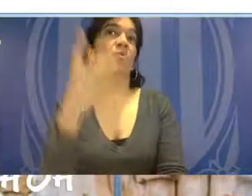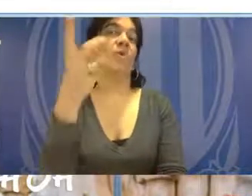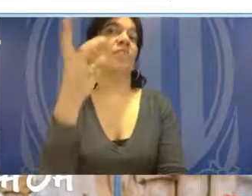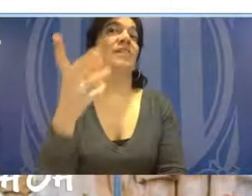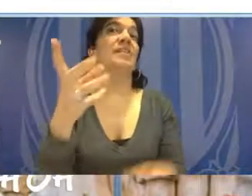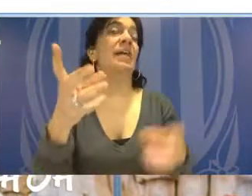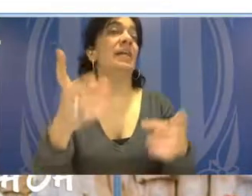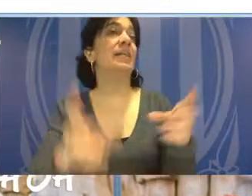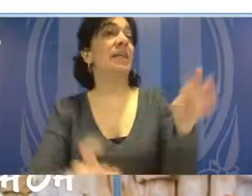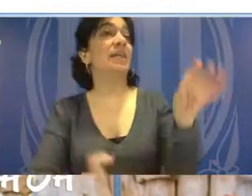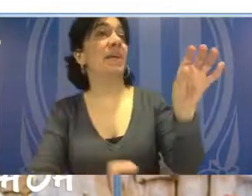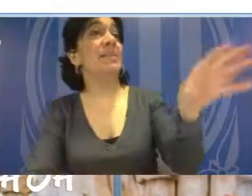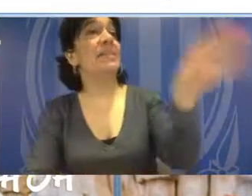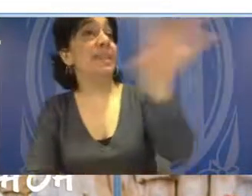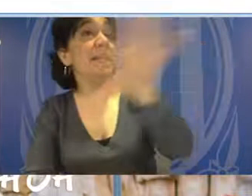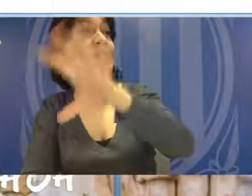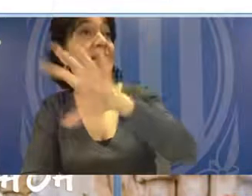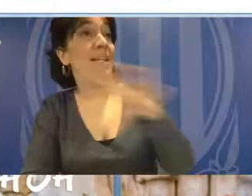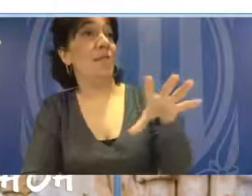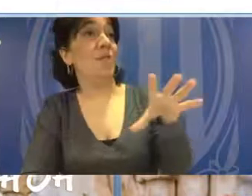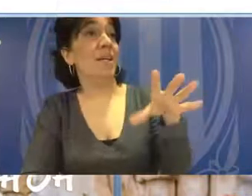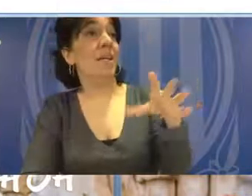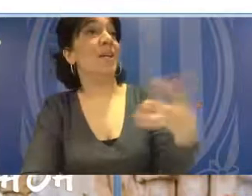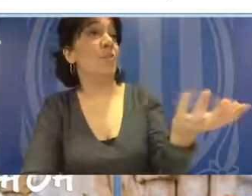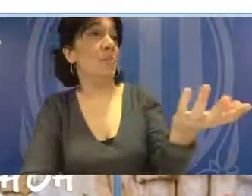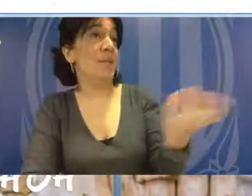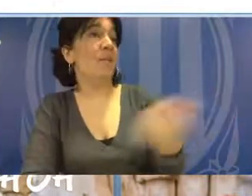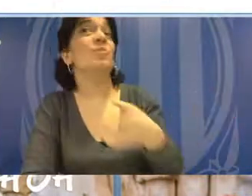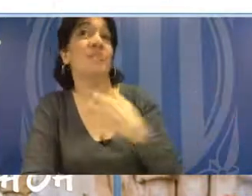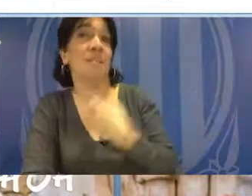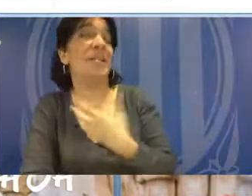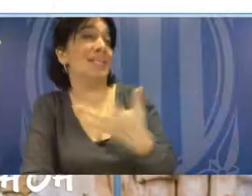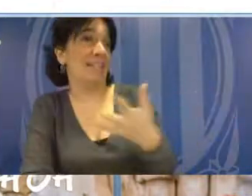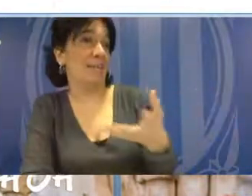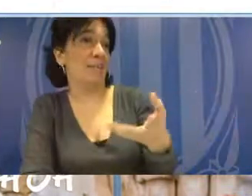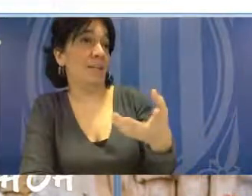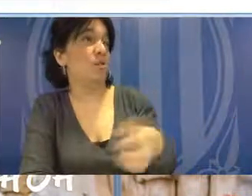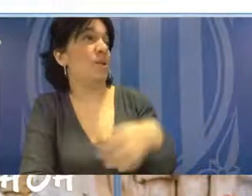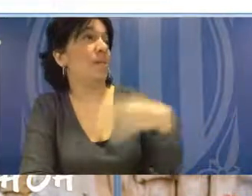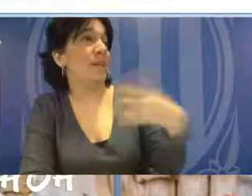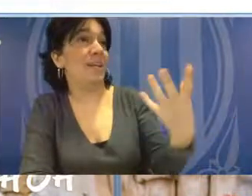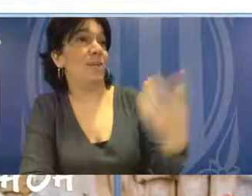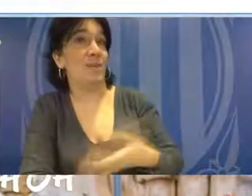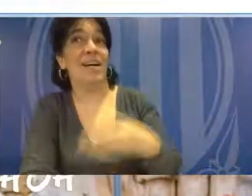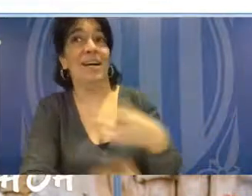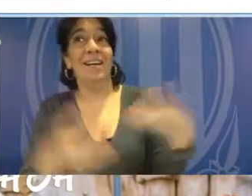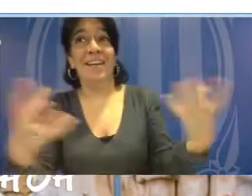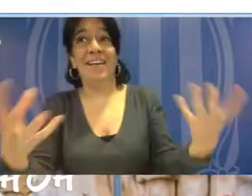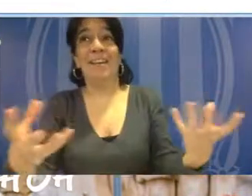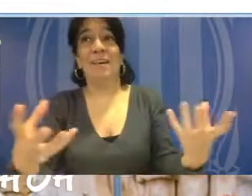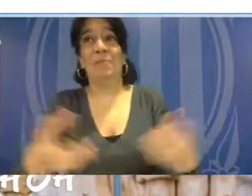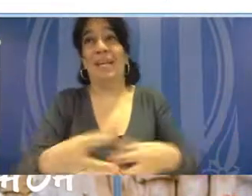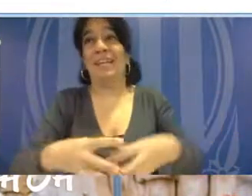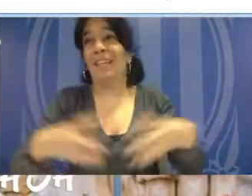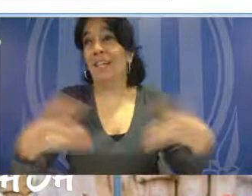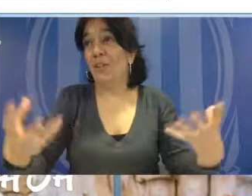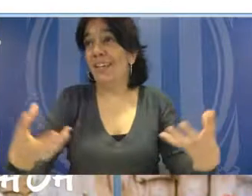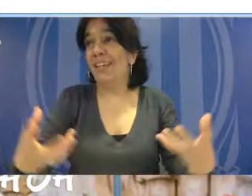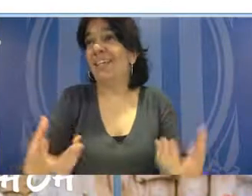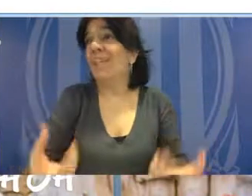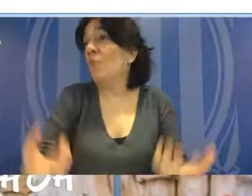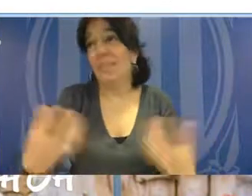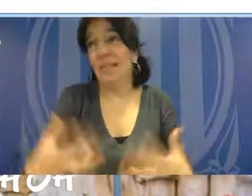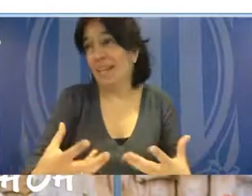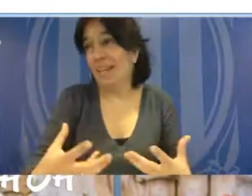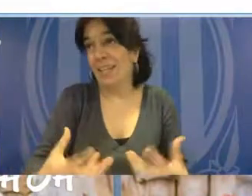Com us haureu fixat, hi ha diferents indrets de Catalunya que et conviden com si fossin casa teva i és una manera doncs, de posar el territori i